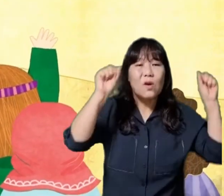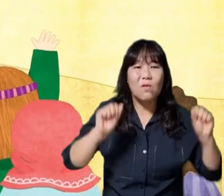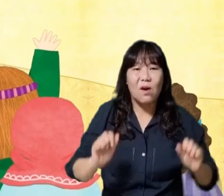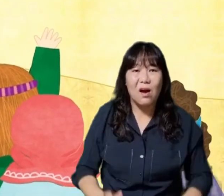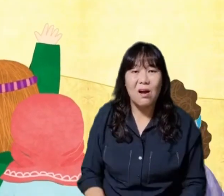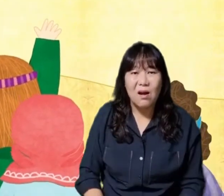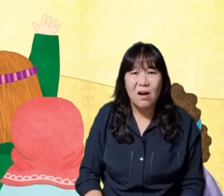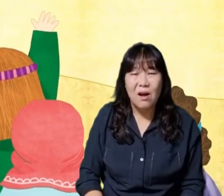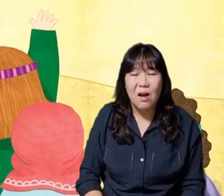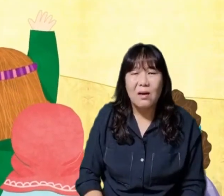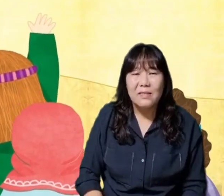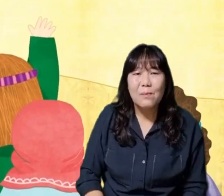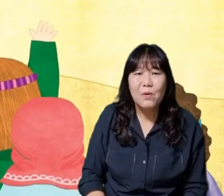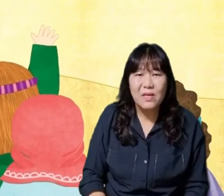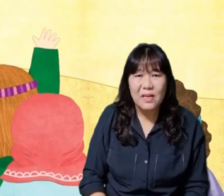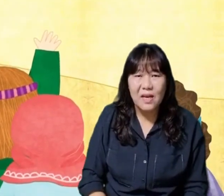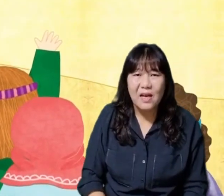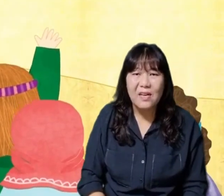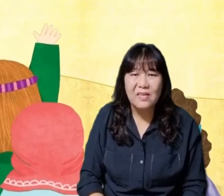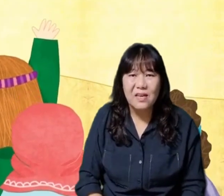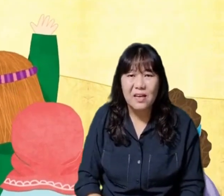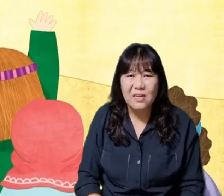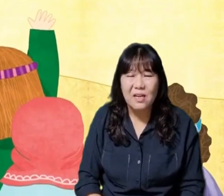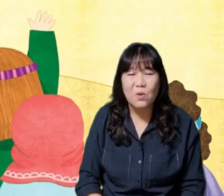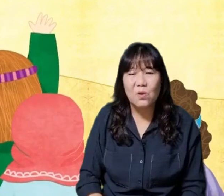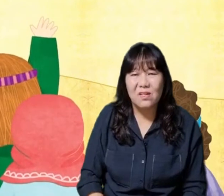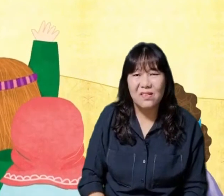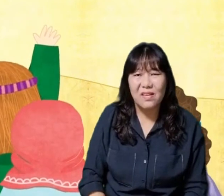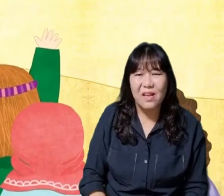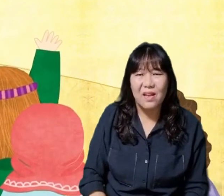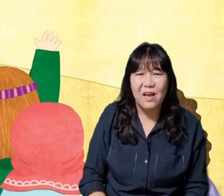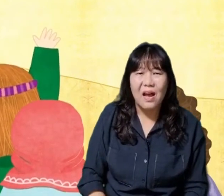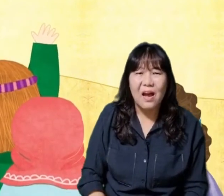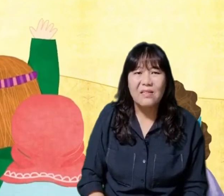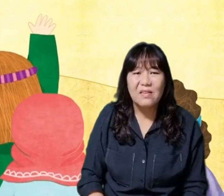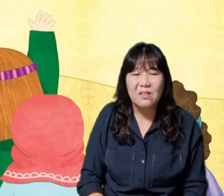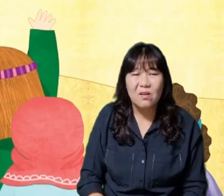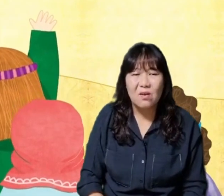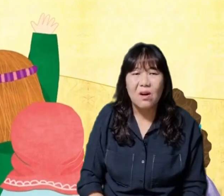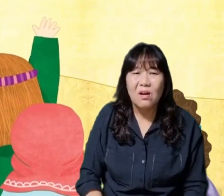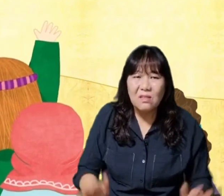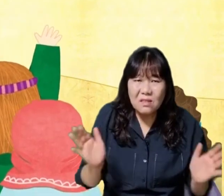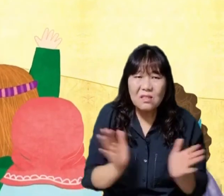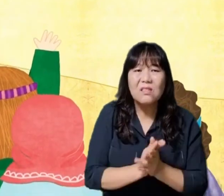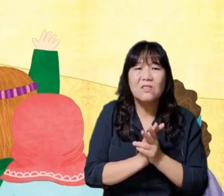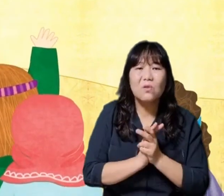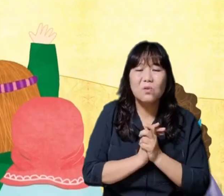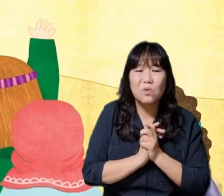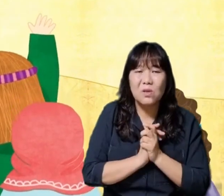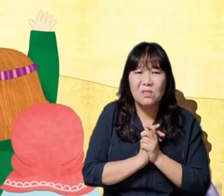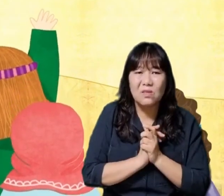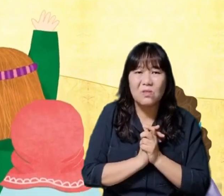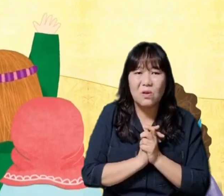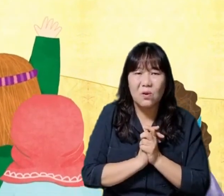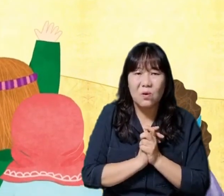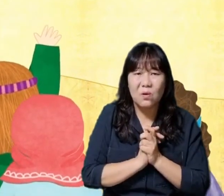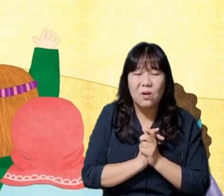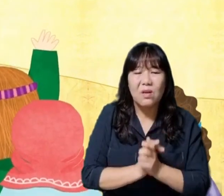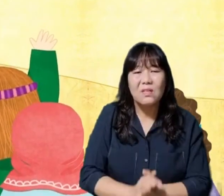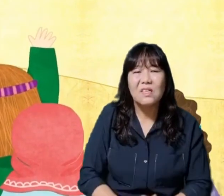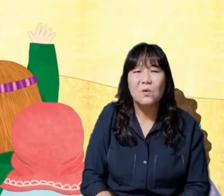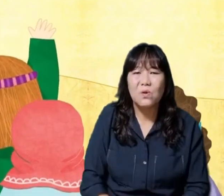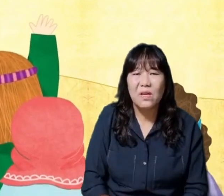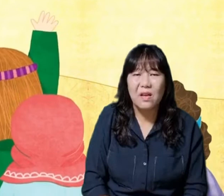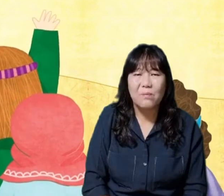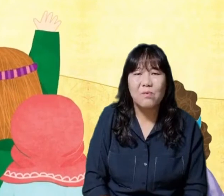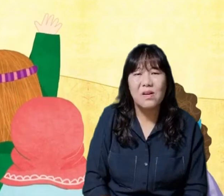우르르 캄캄! 사무엘이 하나님께 기도를 드릴 때 하늘에서 큰 천둥 소리를 쳤어요.